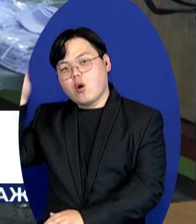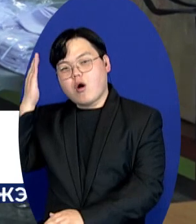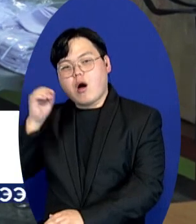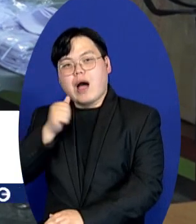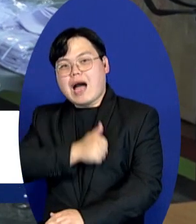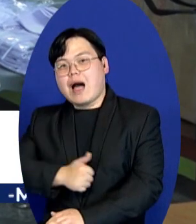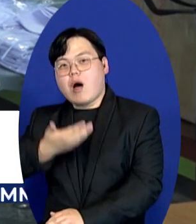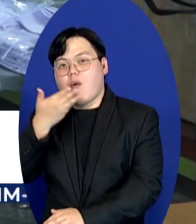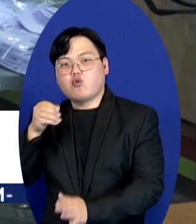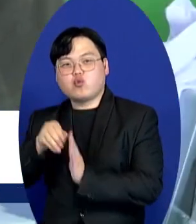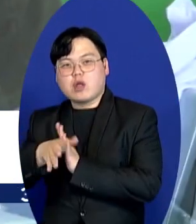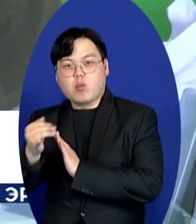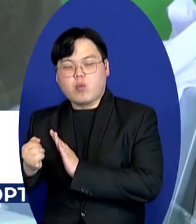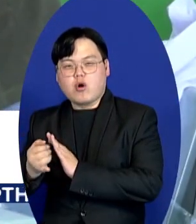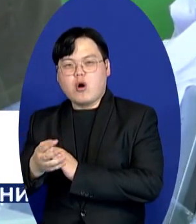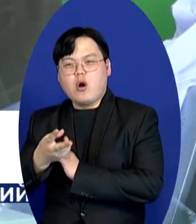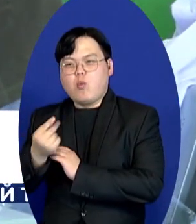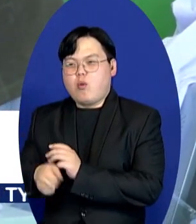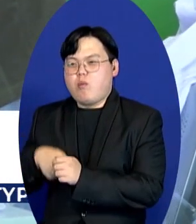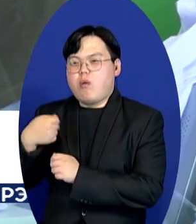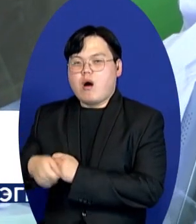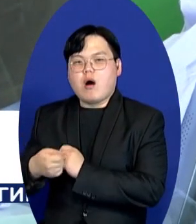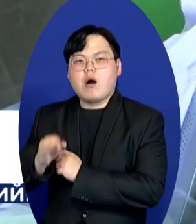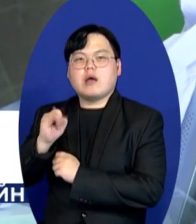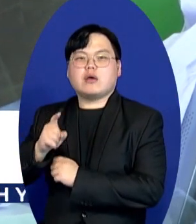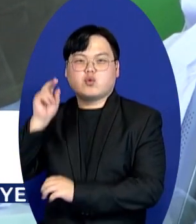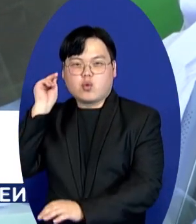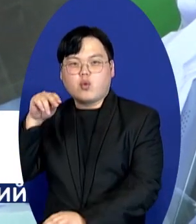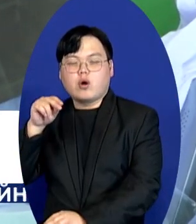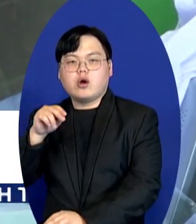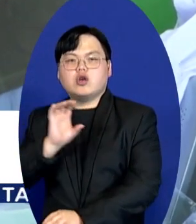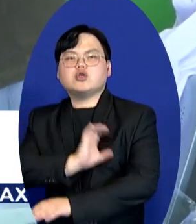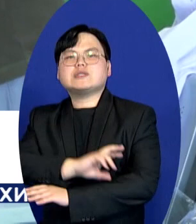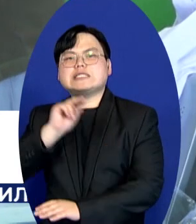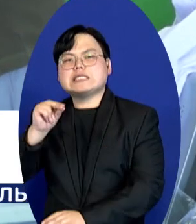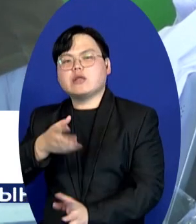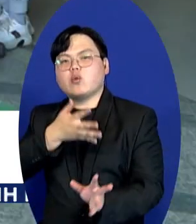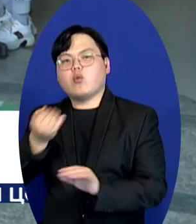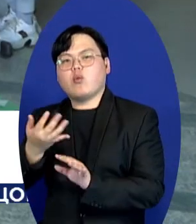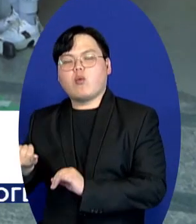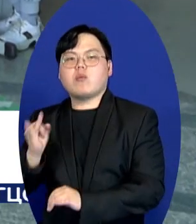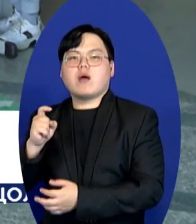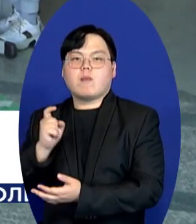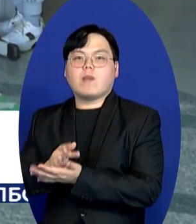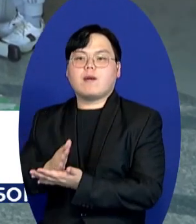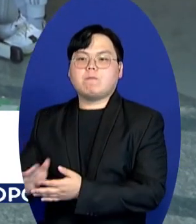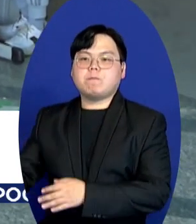хүрэлцээ хангалтгүй байгаа учраас өртөг өндөртэй суралцж байна. Мөн сурлагын чанарт нөлөөлж байгааг эцэг эхийн төлөөлөл хэлж байлаа.